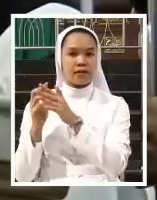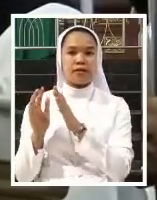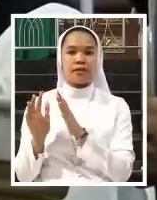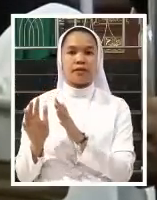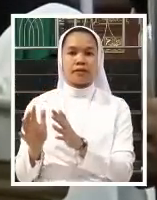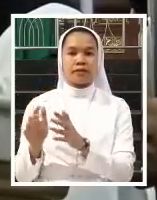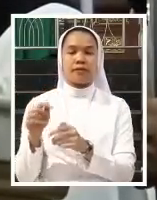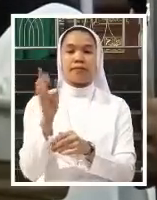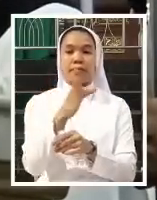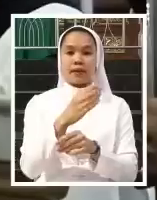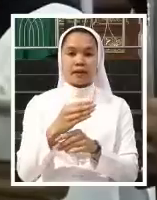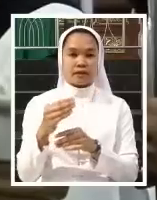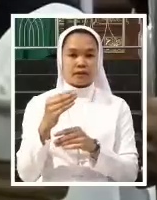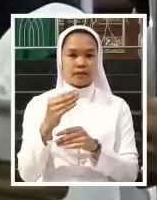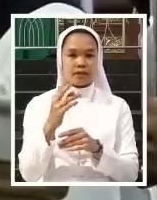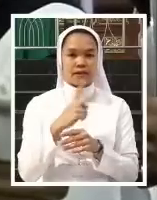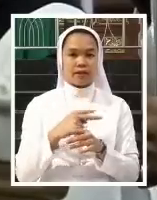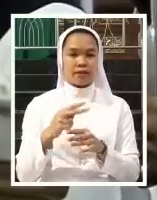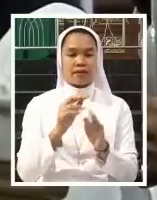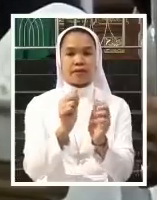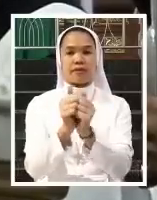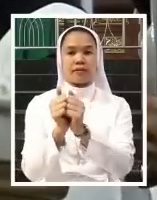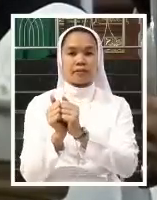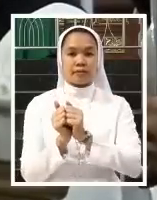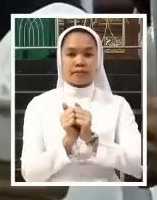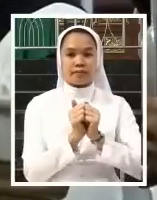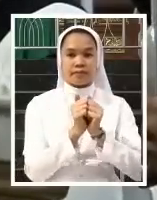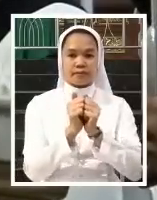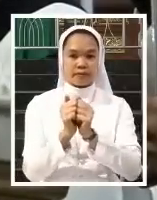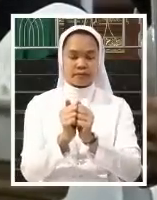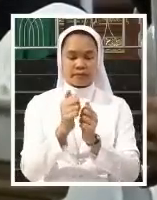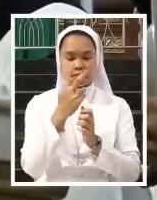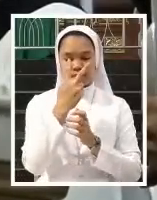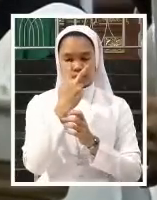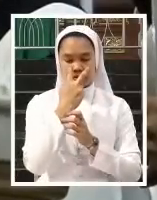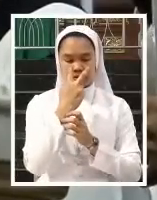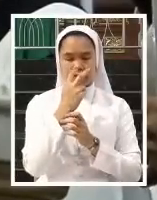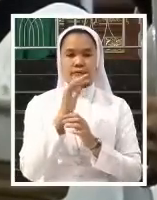asinim pagpahiling sa mga buta,